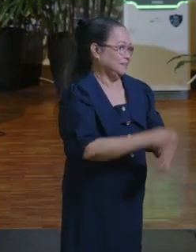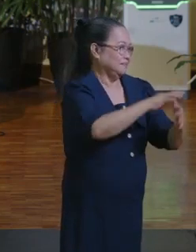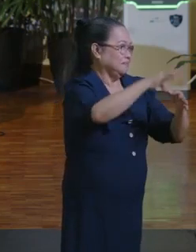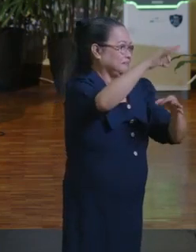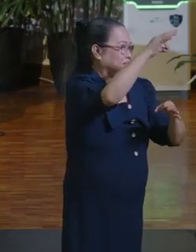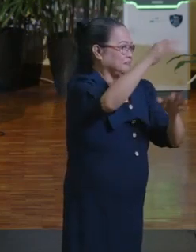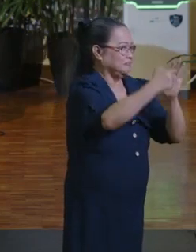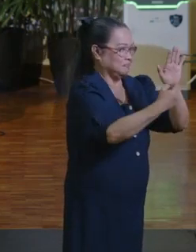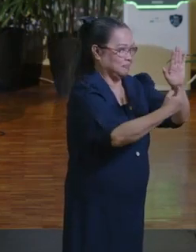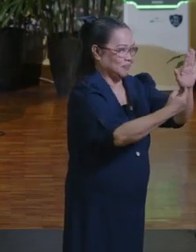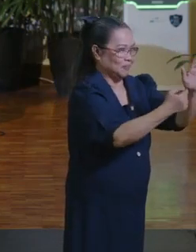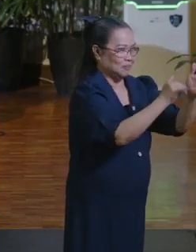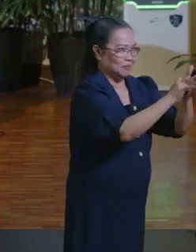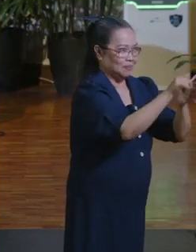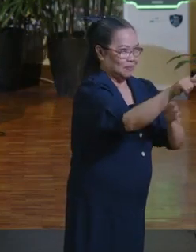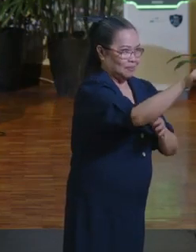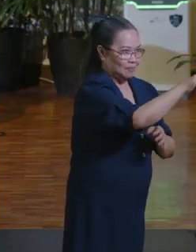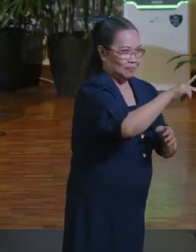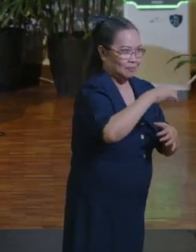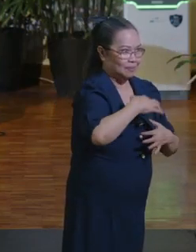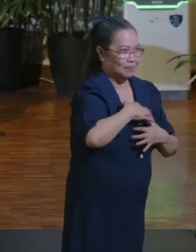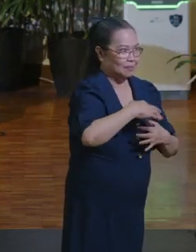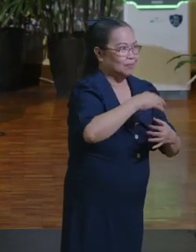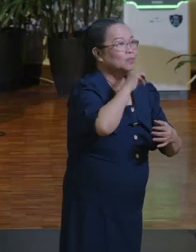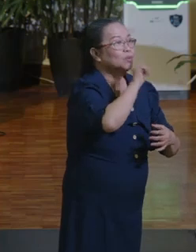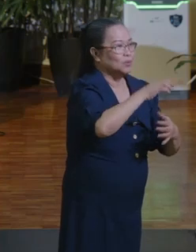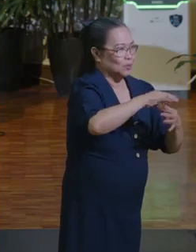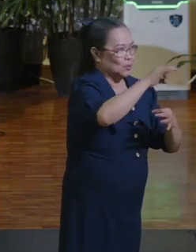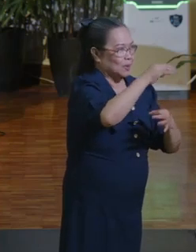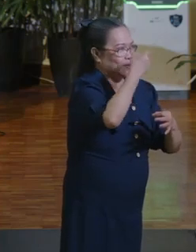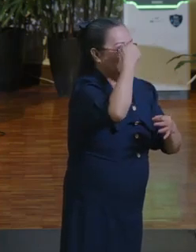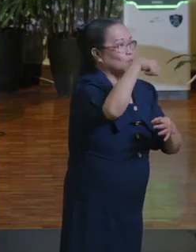Himself bears witness with our spirit that we are children of God.